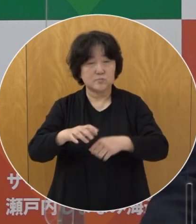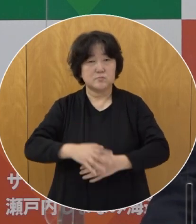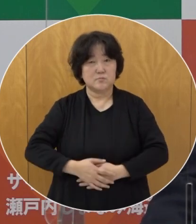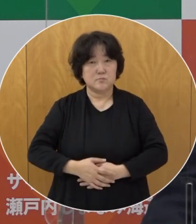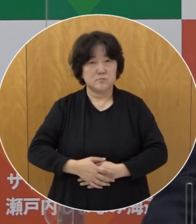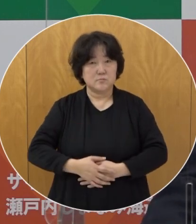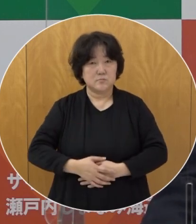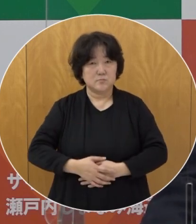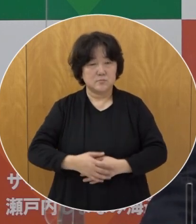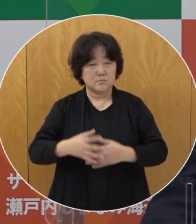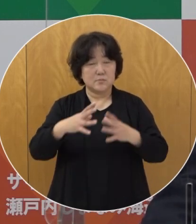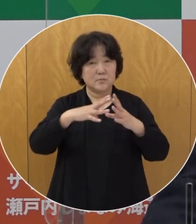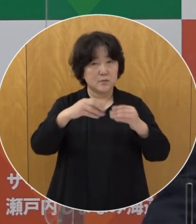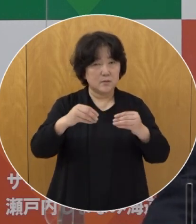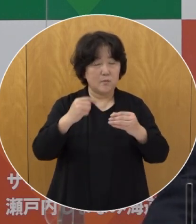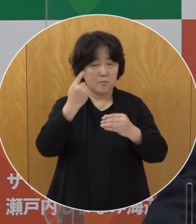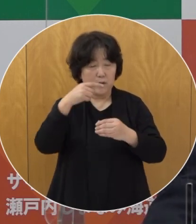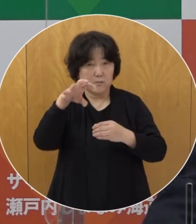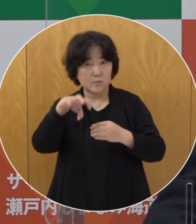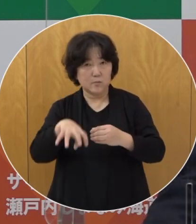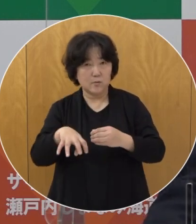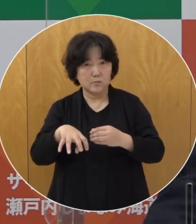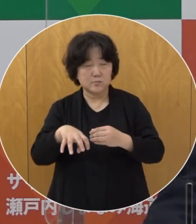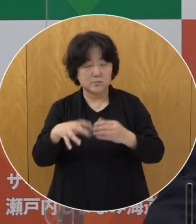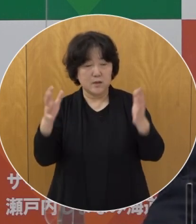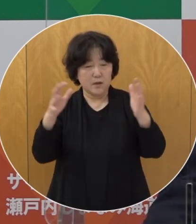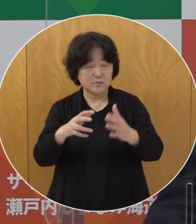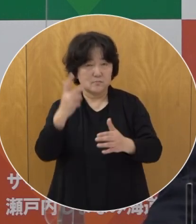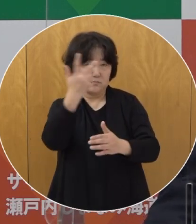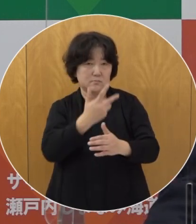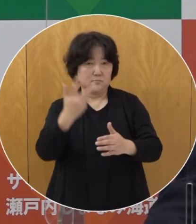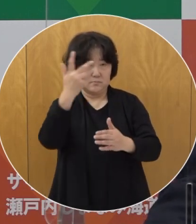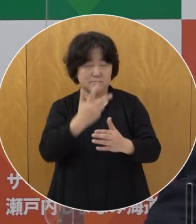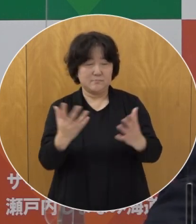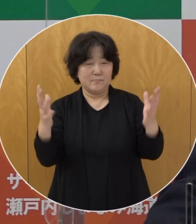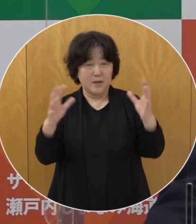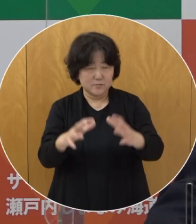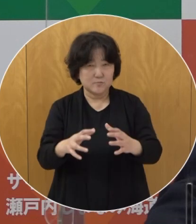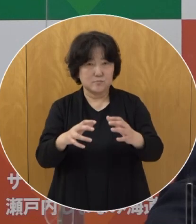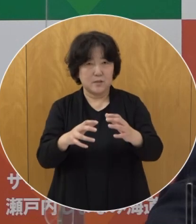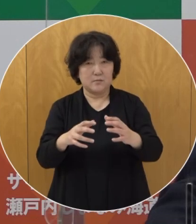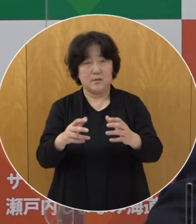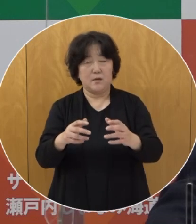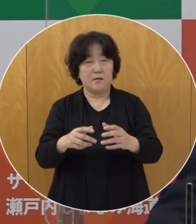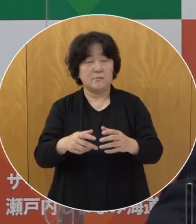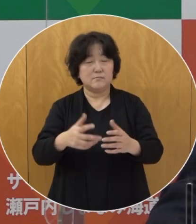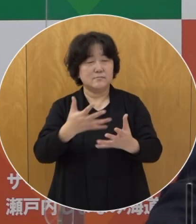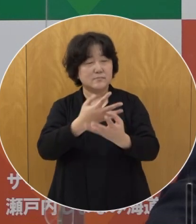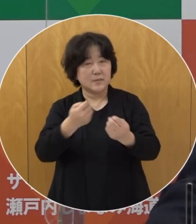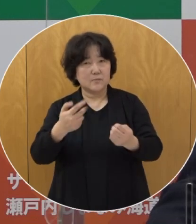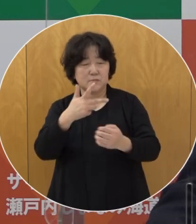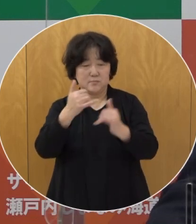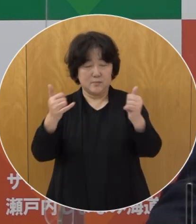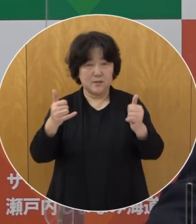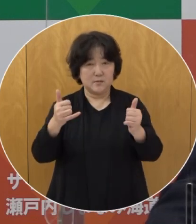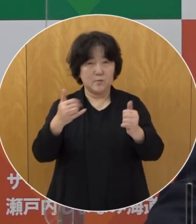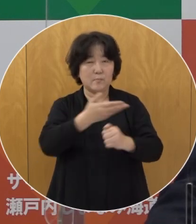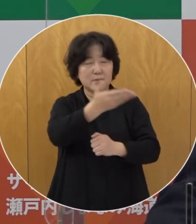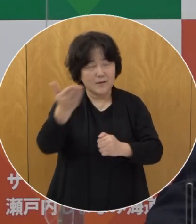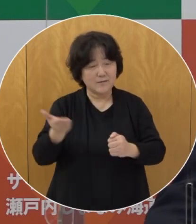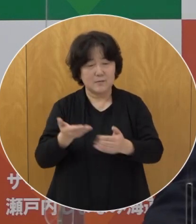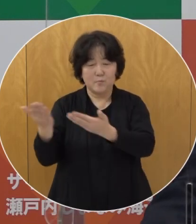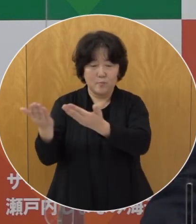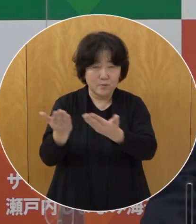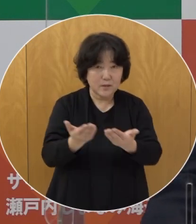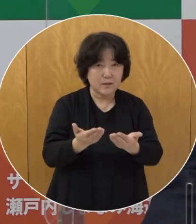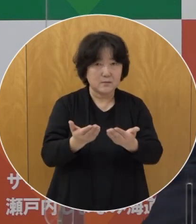国内外から7000名近いサイクリストが参加をされ、多くの市民の方々におもてな